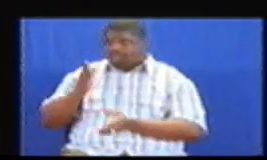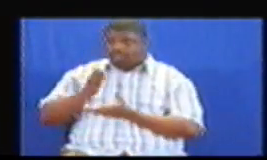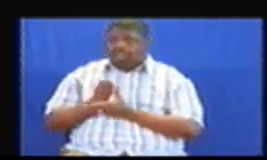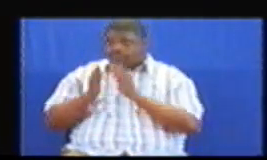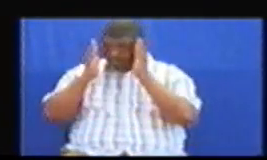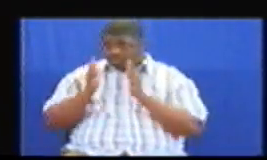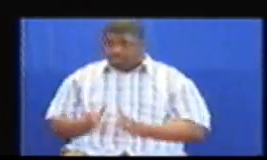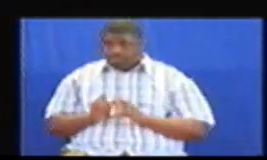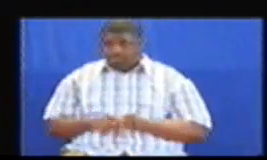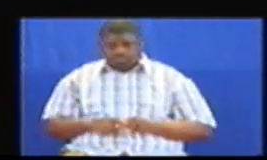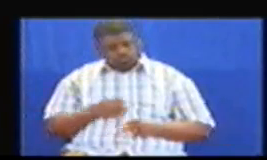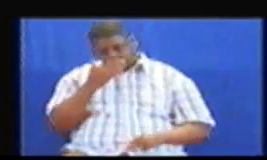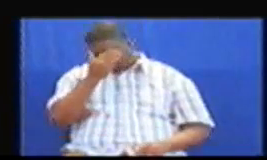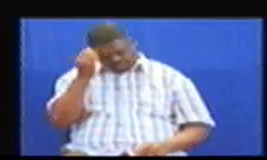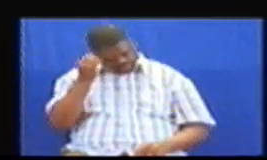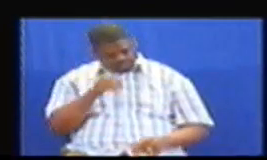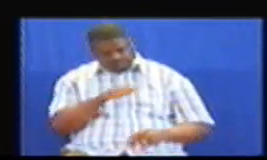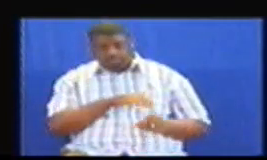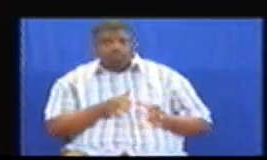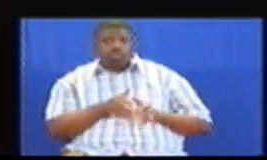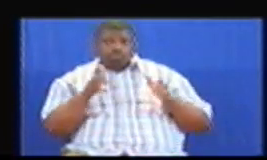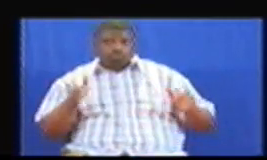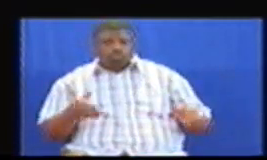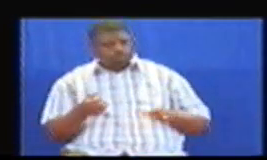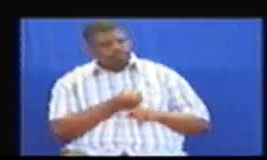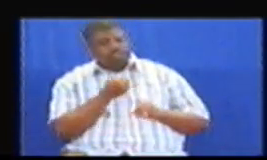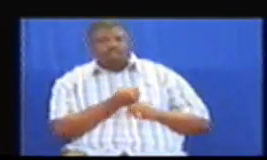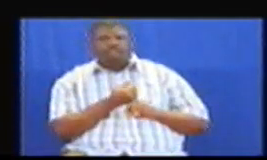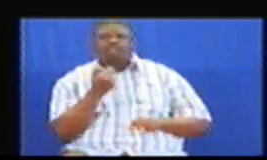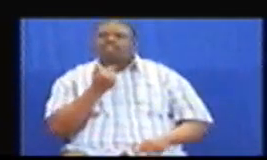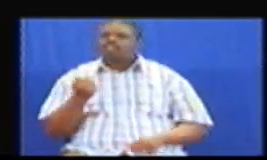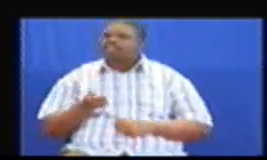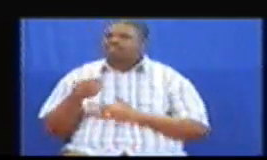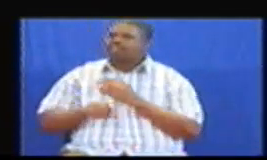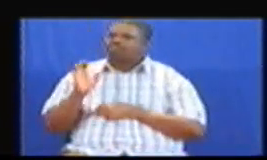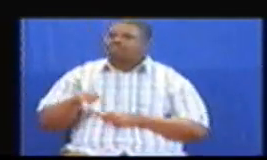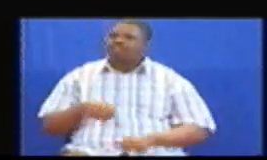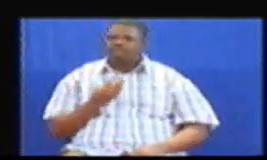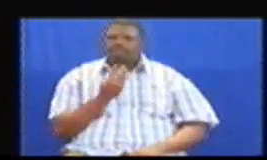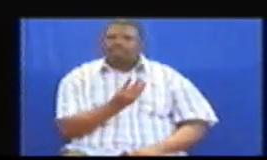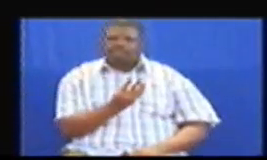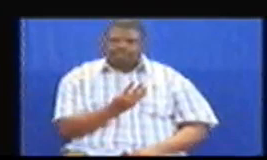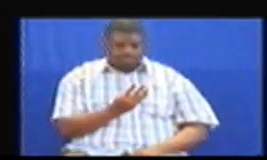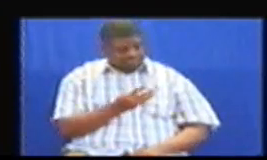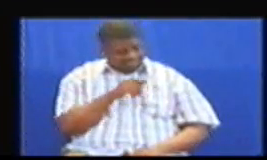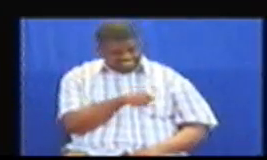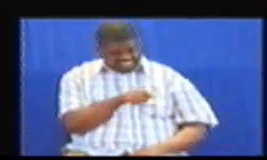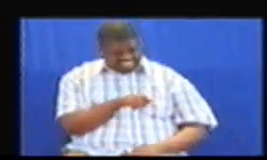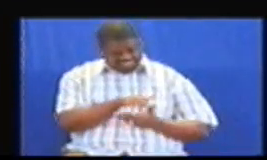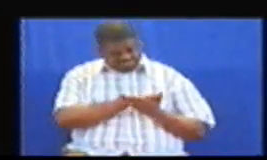tusisahau kuona maendeleo makubwa ambayo yamefanywa na Tanzania ndani ya miaka hii minne katika hizi haki msingi za msingi